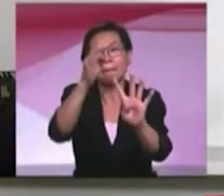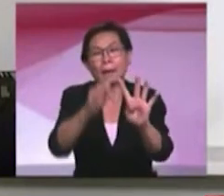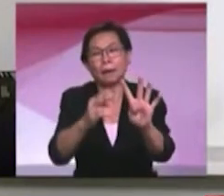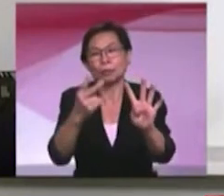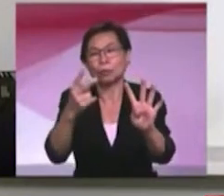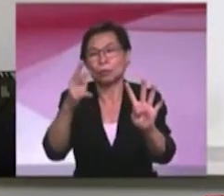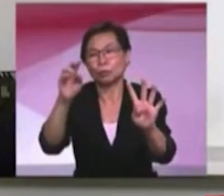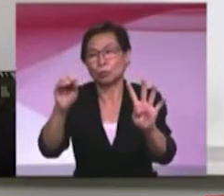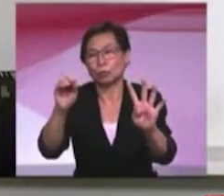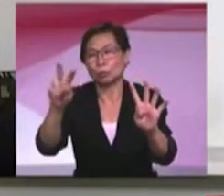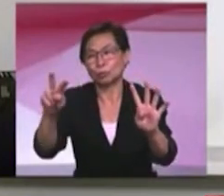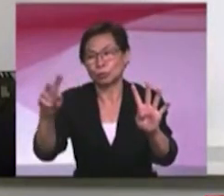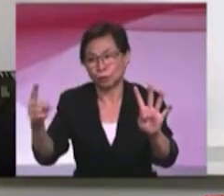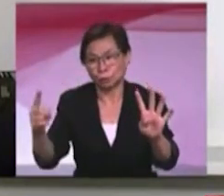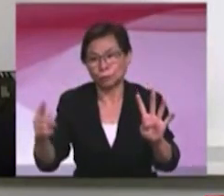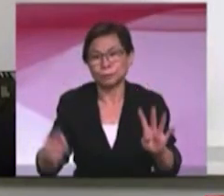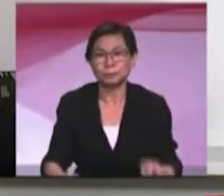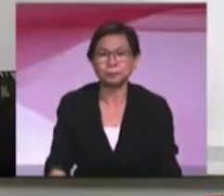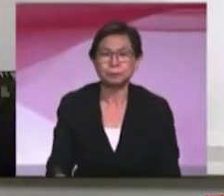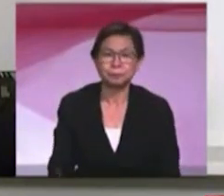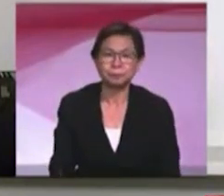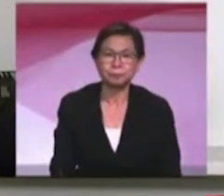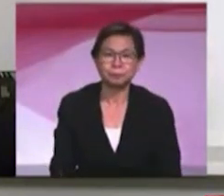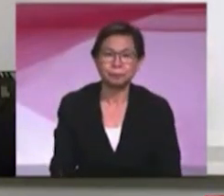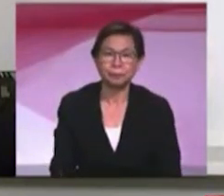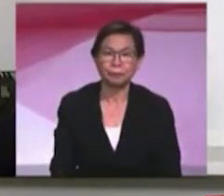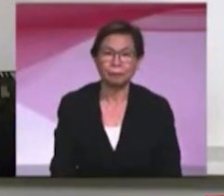4 Februari 2021